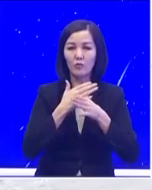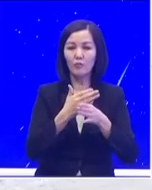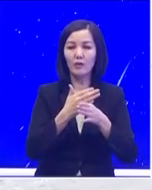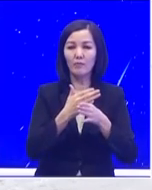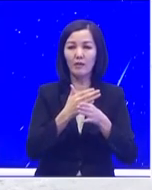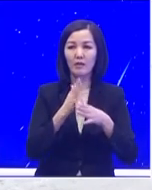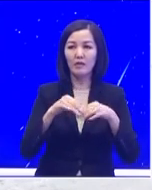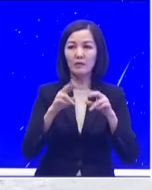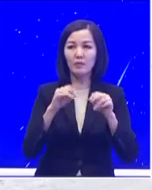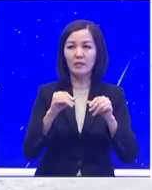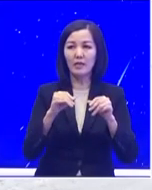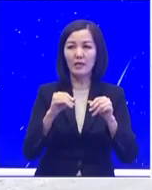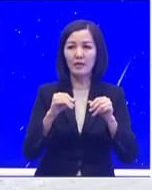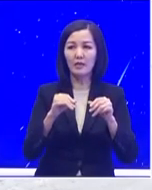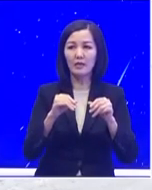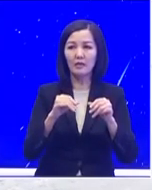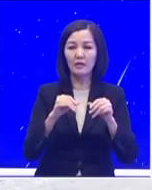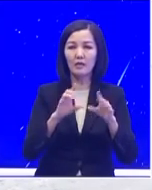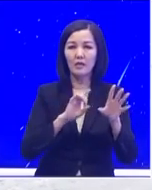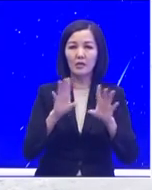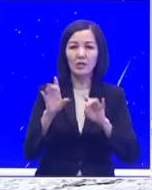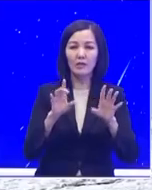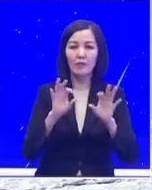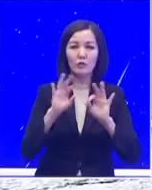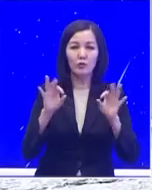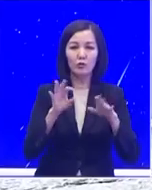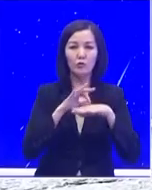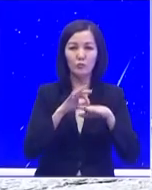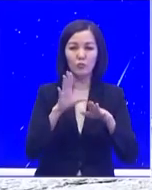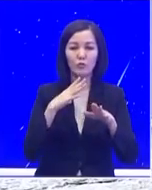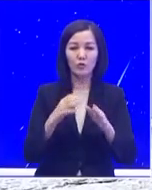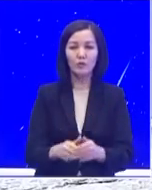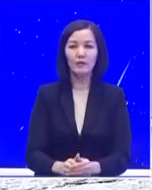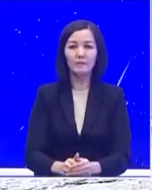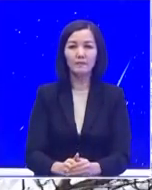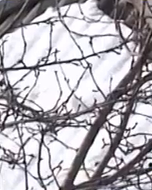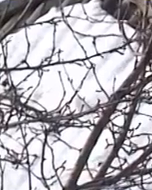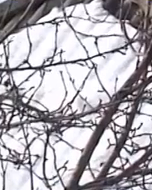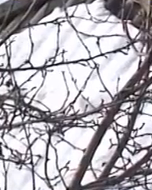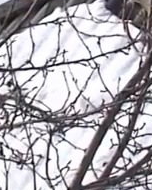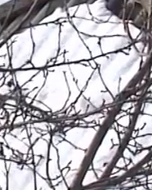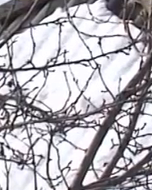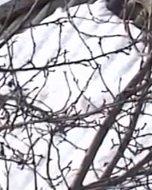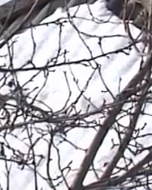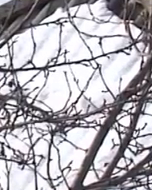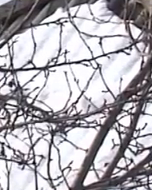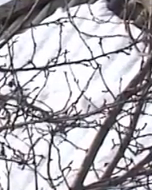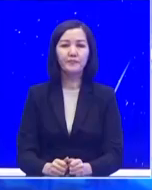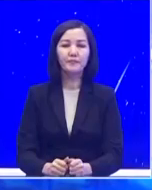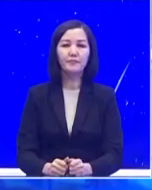жаңағы белгілер, жадынамалар таратылды. Рахат Рахымжанов, Абзал Нүсіп, Жетісу арнасы,